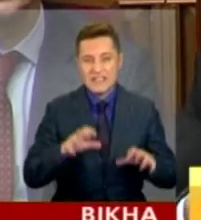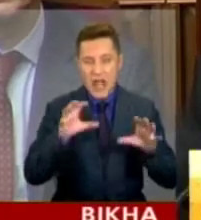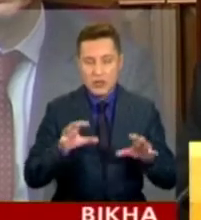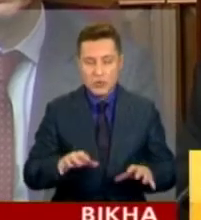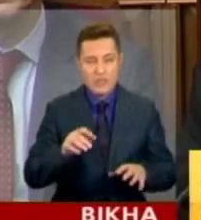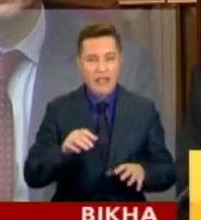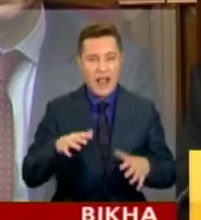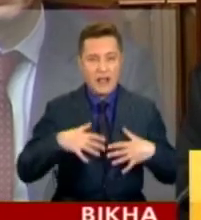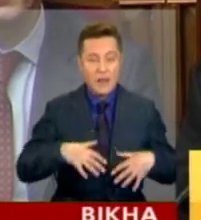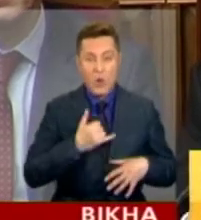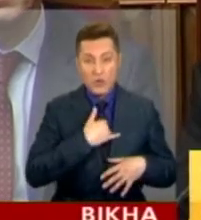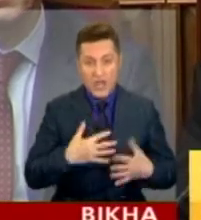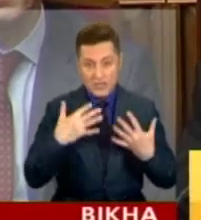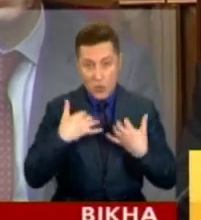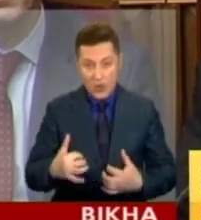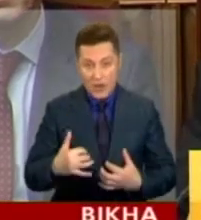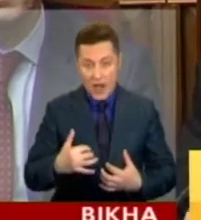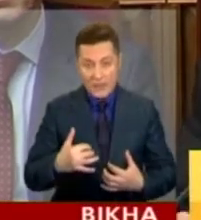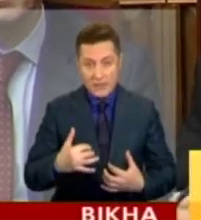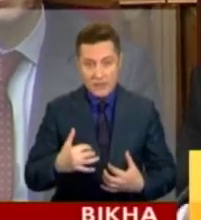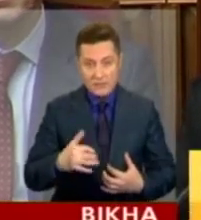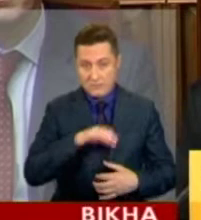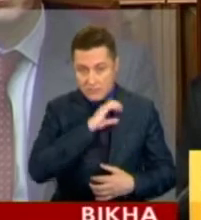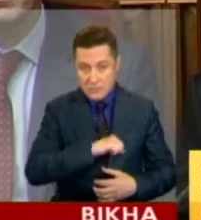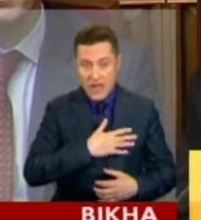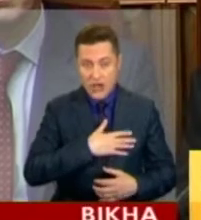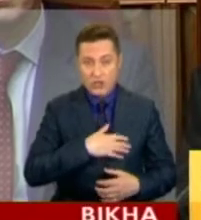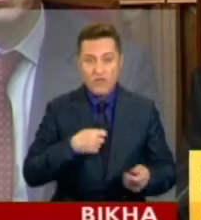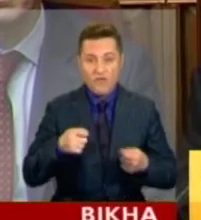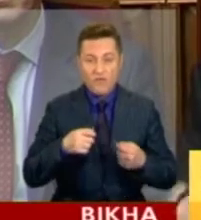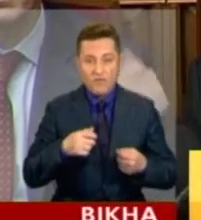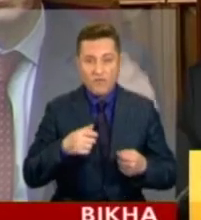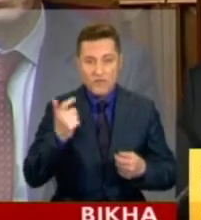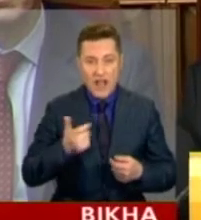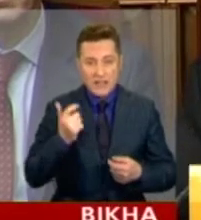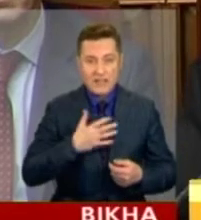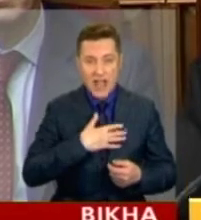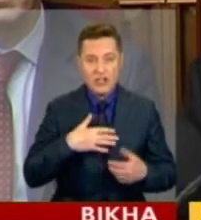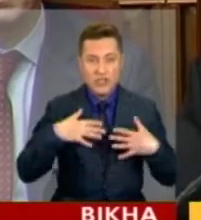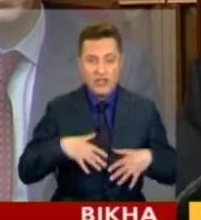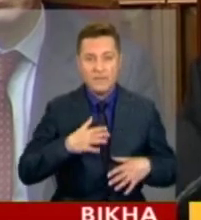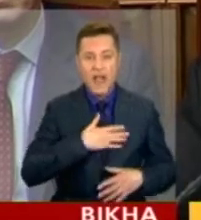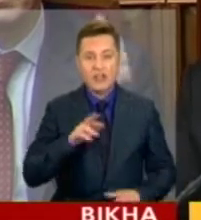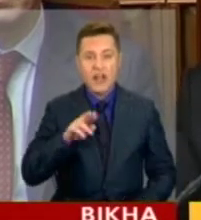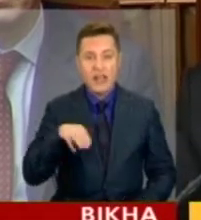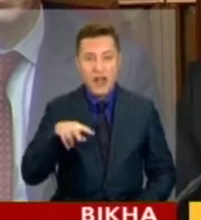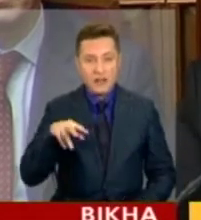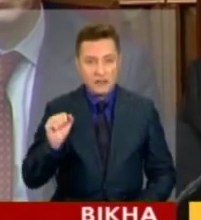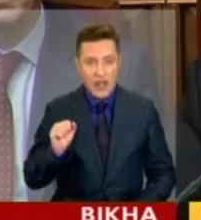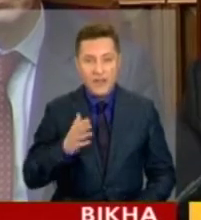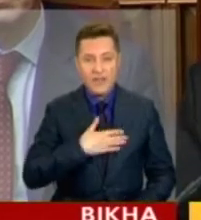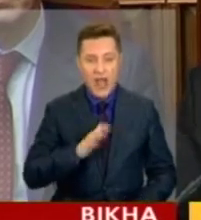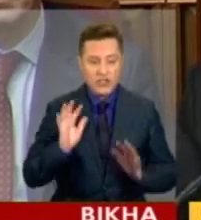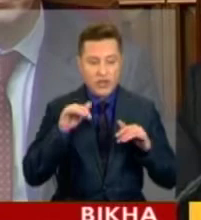нас вкрали нашу власність. Це наш Крим, це наша Ялта, це наше